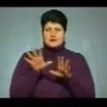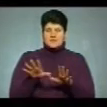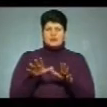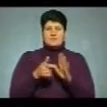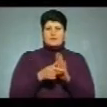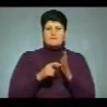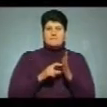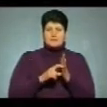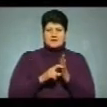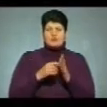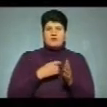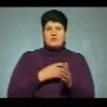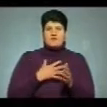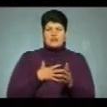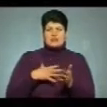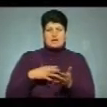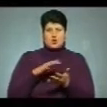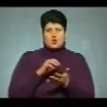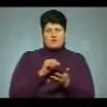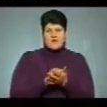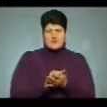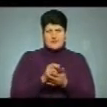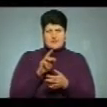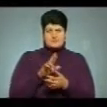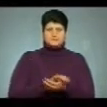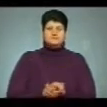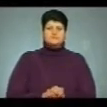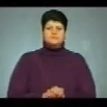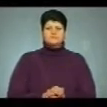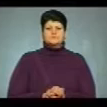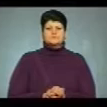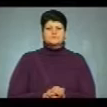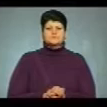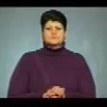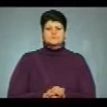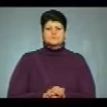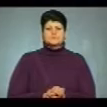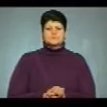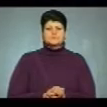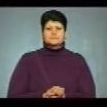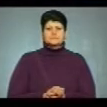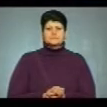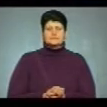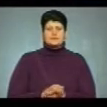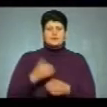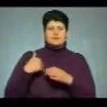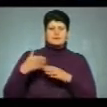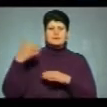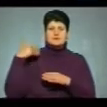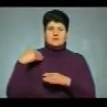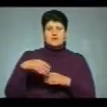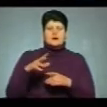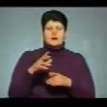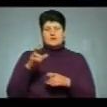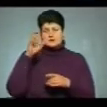зараз аптека, в приватне орендування. Анастасія Чечко розповість більше. За моєю спиною комунальна аптека